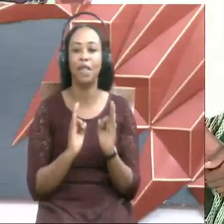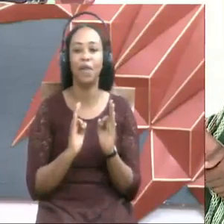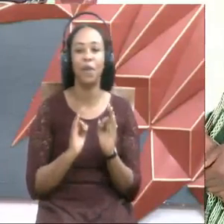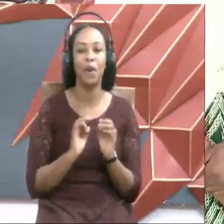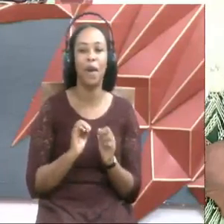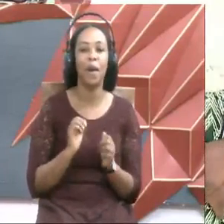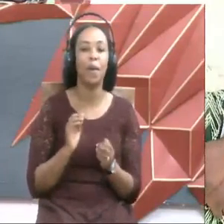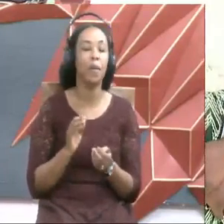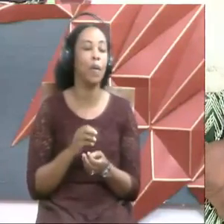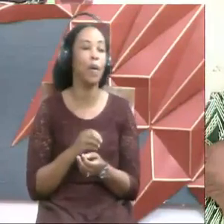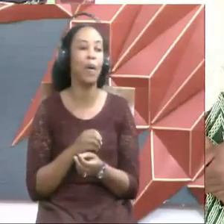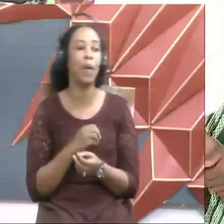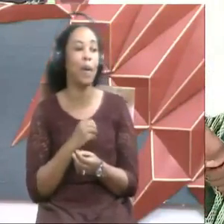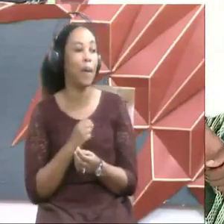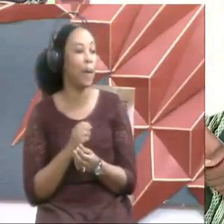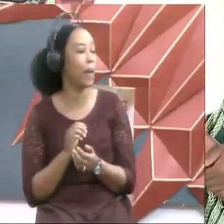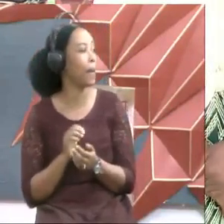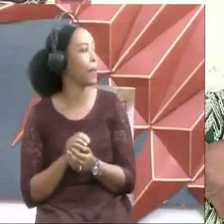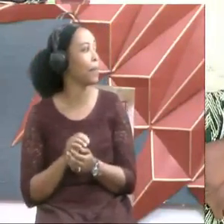ubari